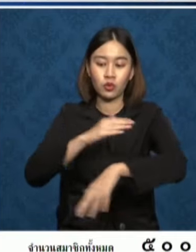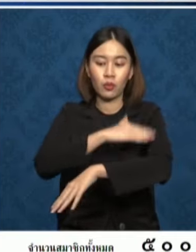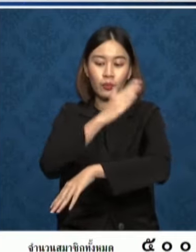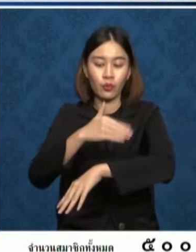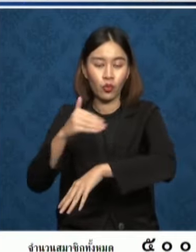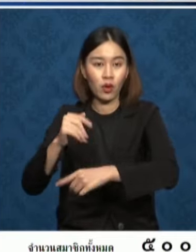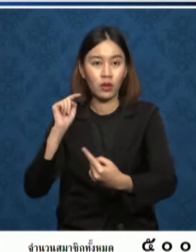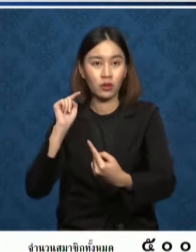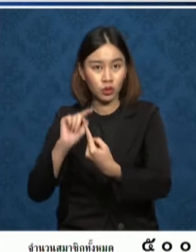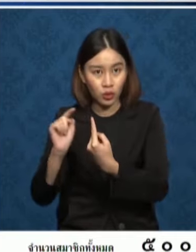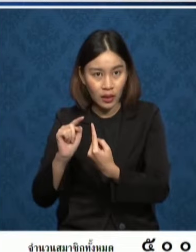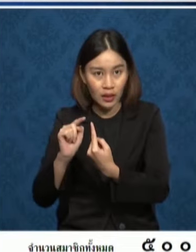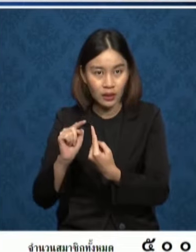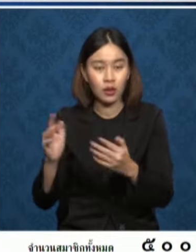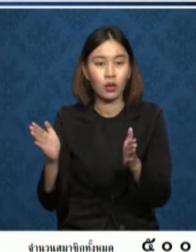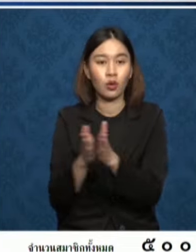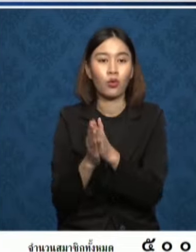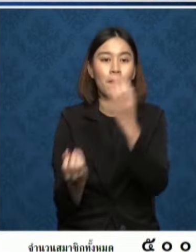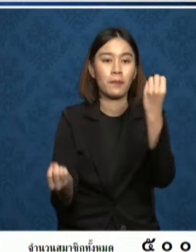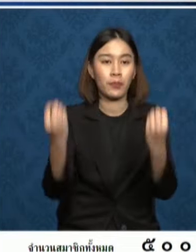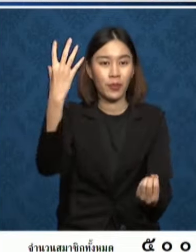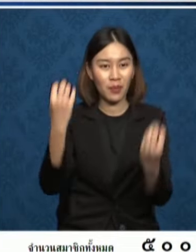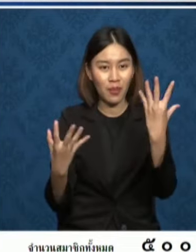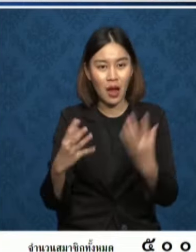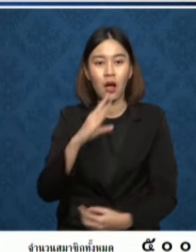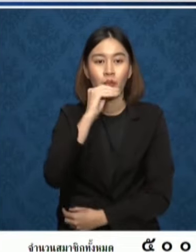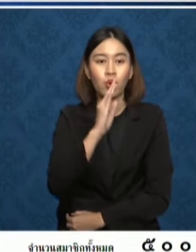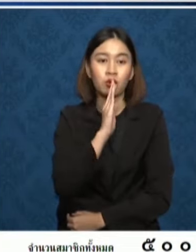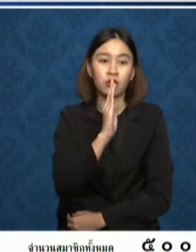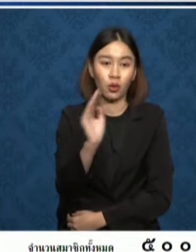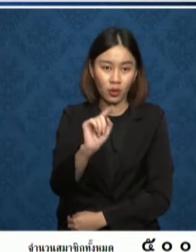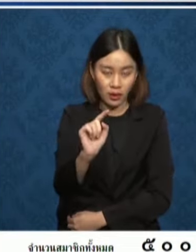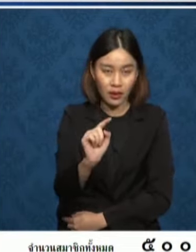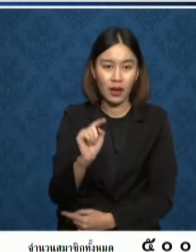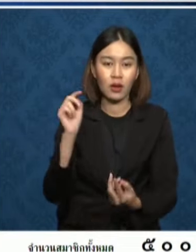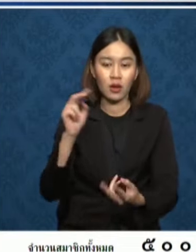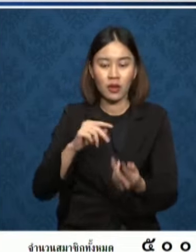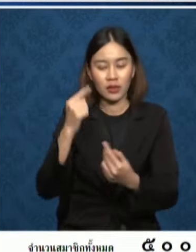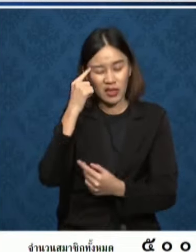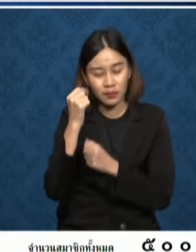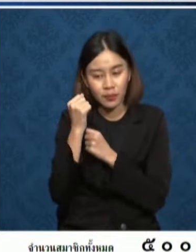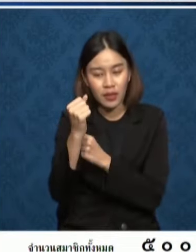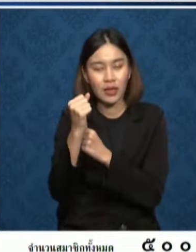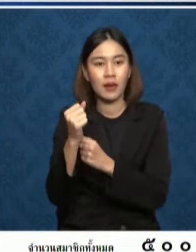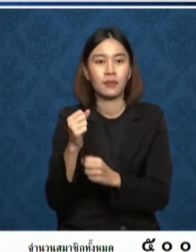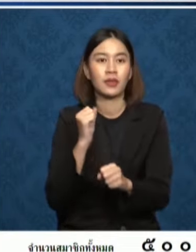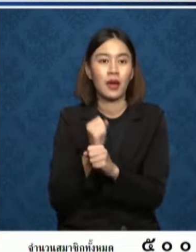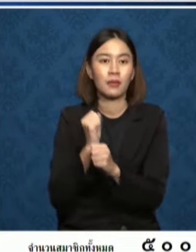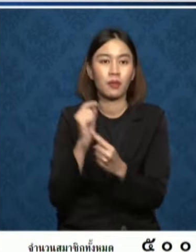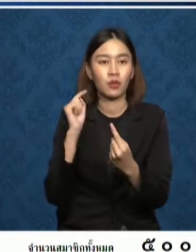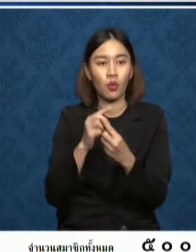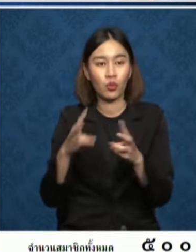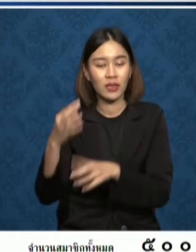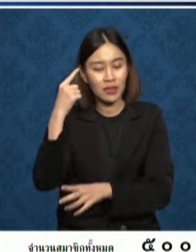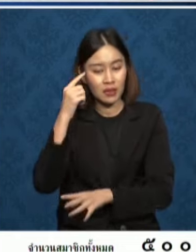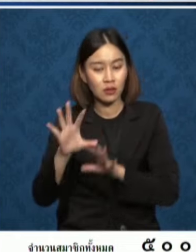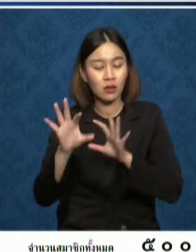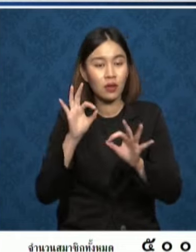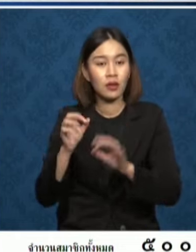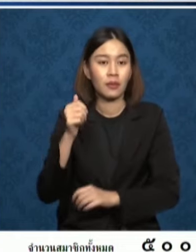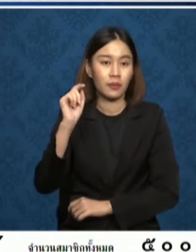ที่ที่ที่ทับซ้อนกับเข็ดป่าพูดให้ตรงไปตรงมาก็คือเป็นการพยายามสร้างเครื่องมือทางเลือกขึ้น